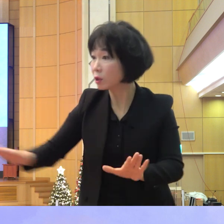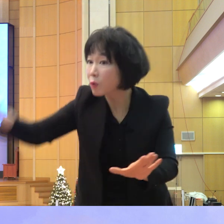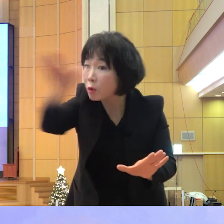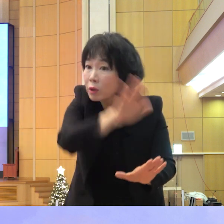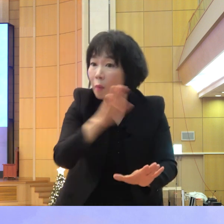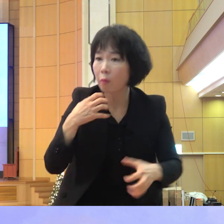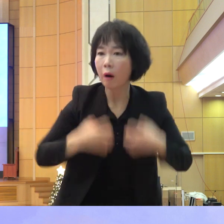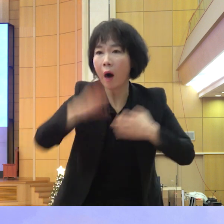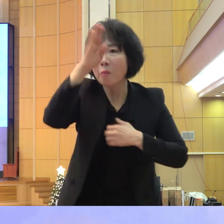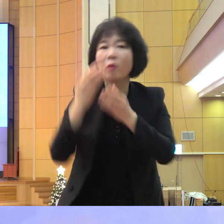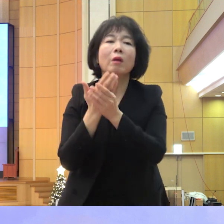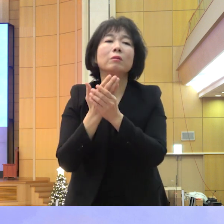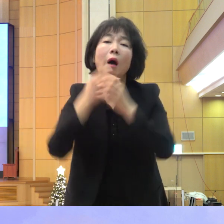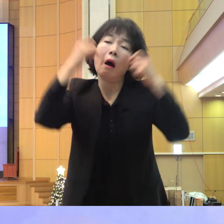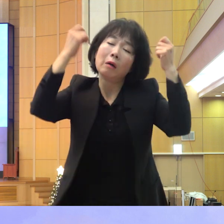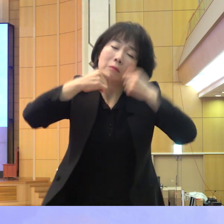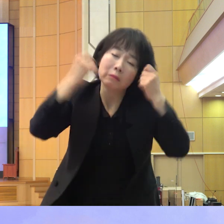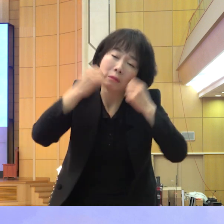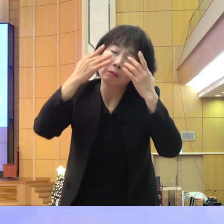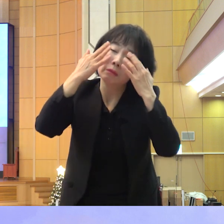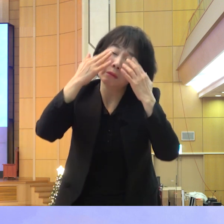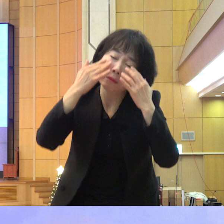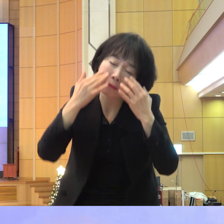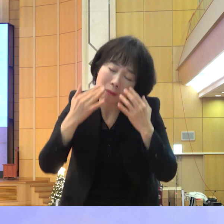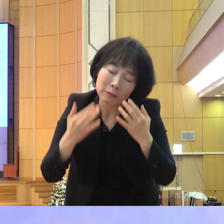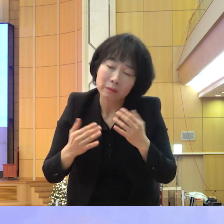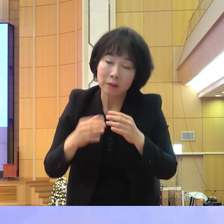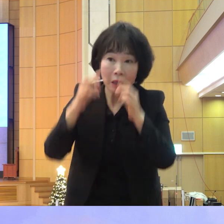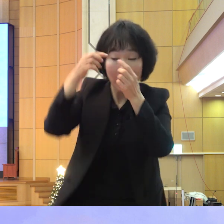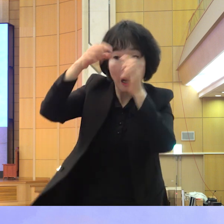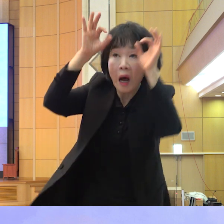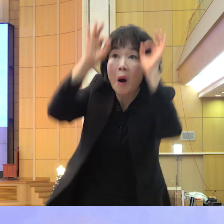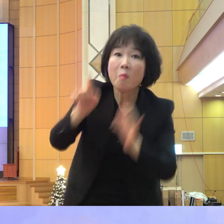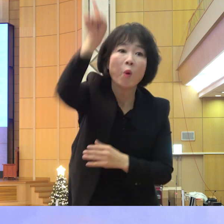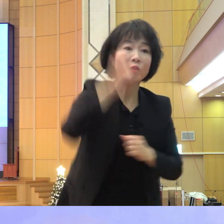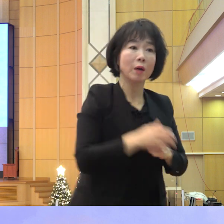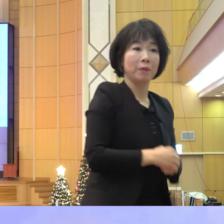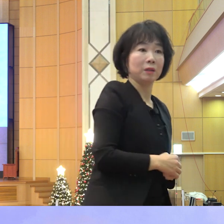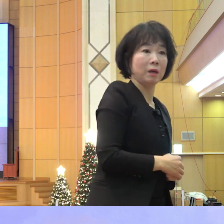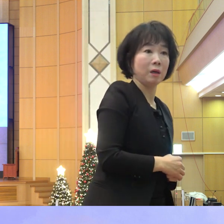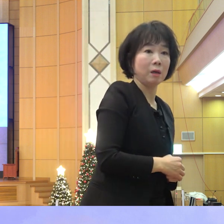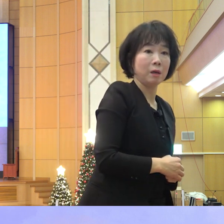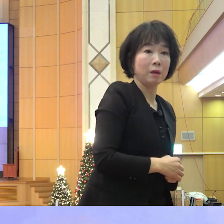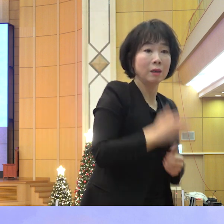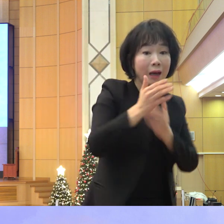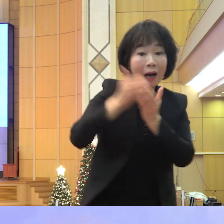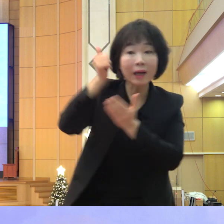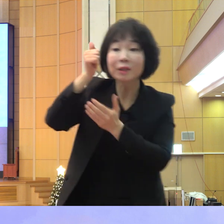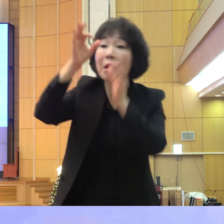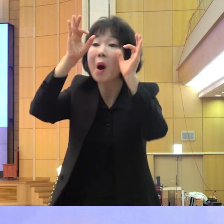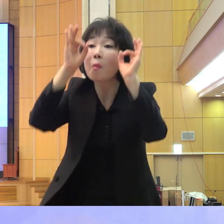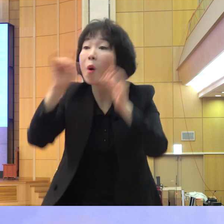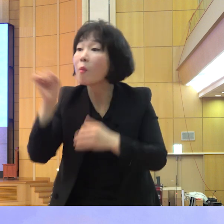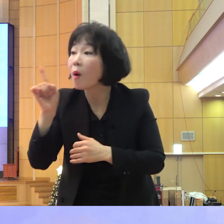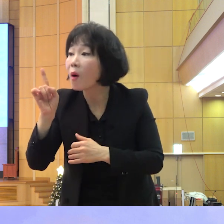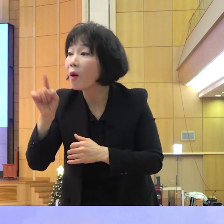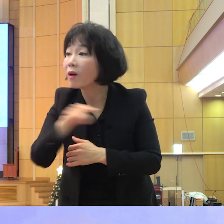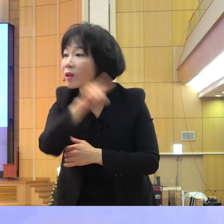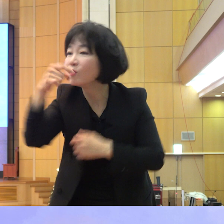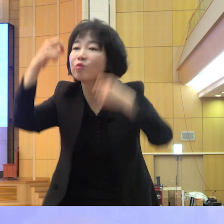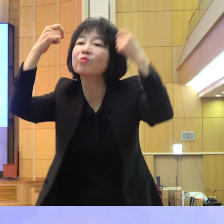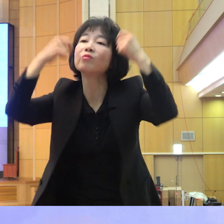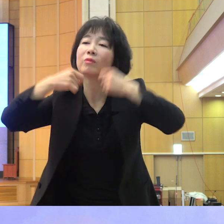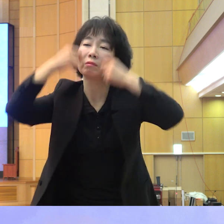앞에 간절히 기도하면서 눈물로 기도하는 그 눈물도 보시고 하나님은 눈물을 보시는 거예요. 우리가